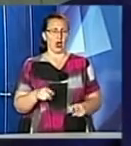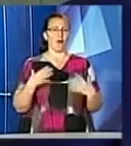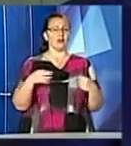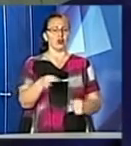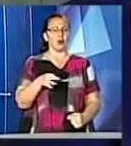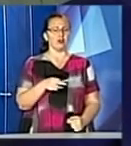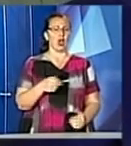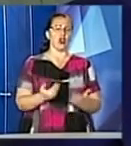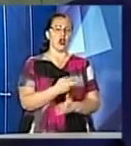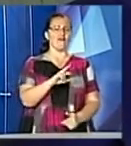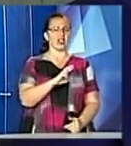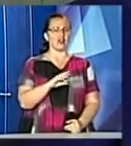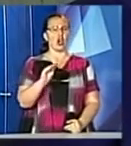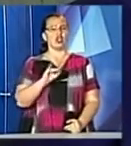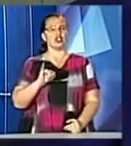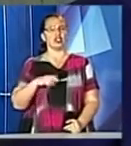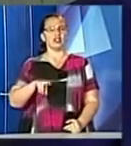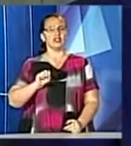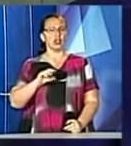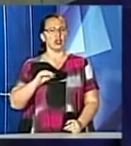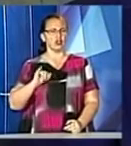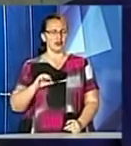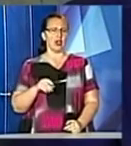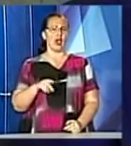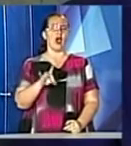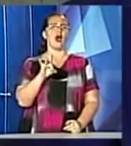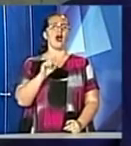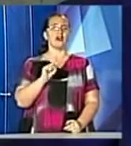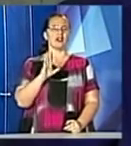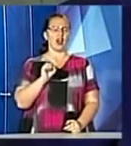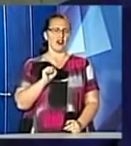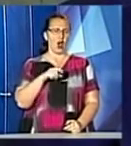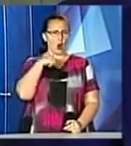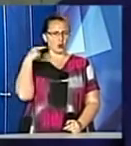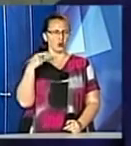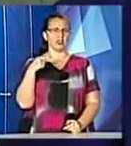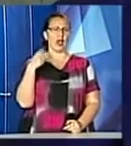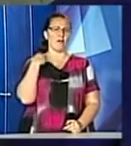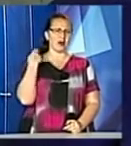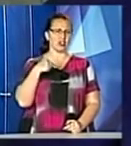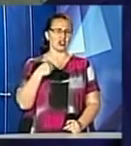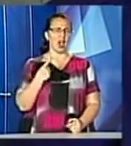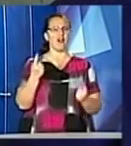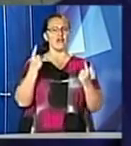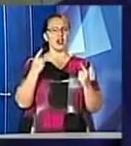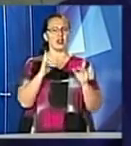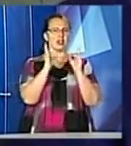це Жидачів, Раваруська, це Перемишляни, це Великі Мости, тобто